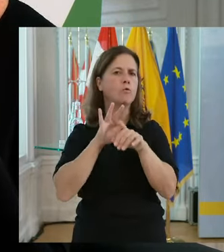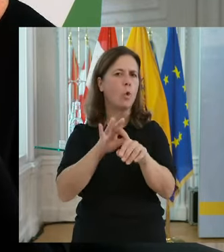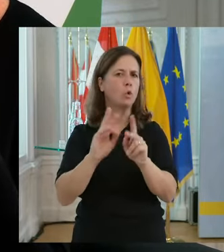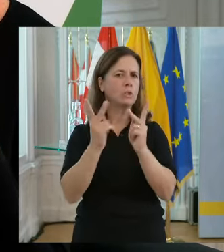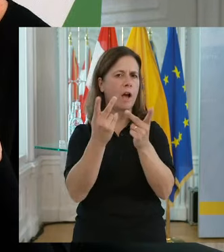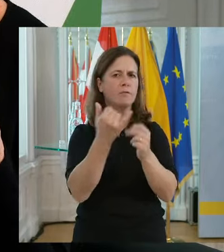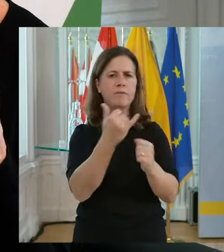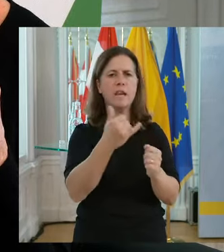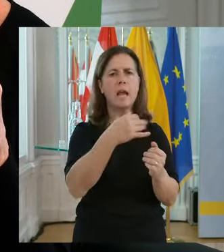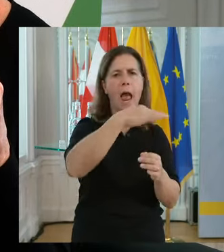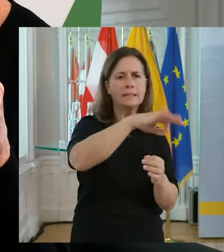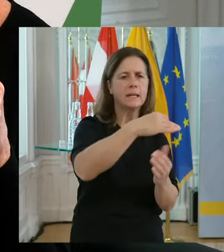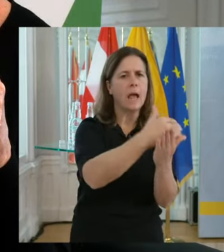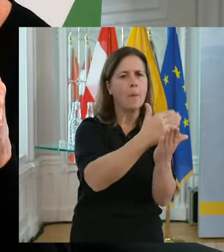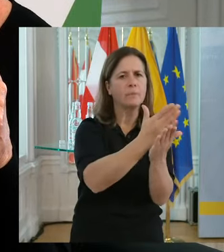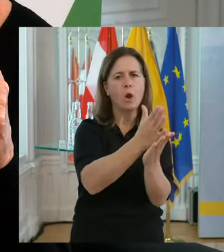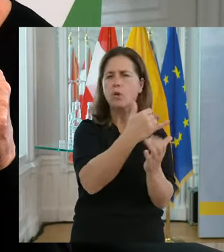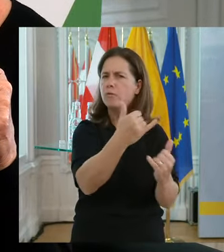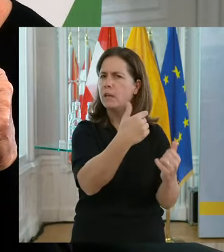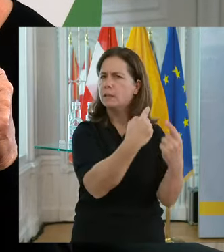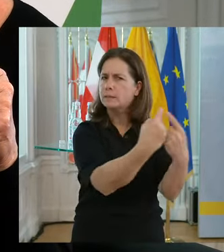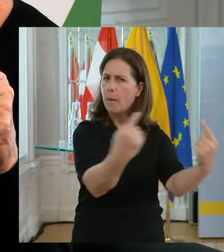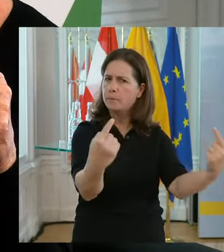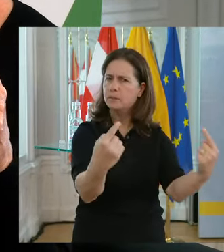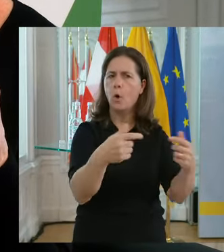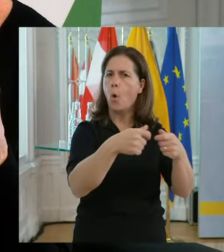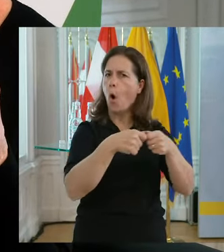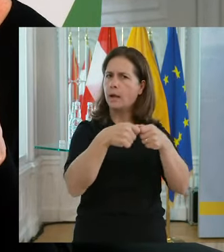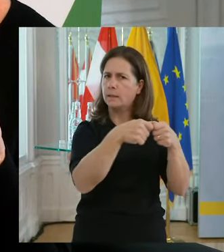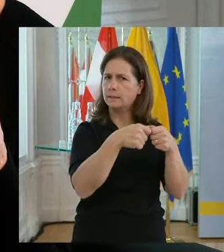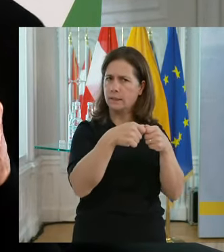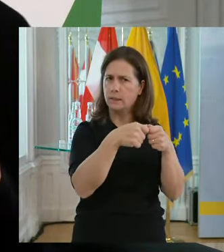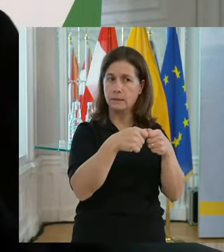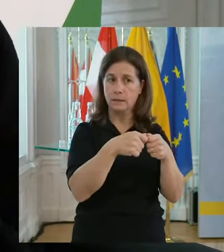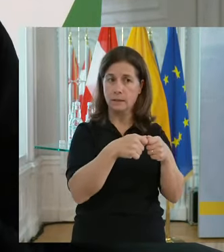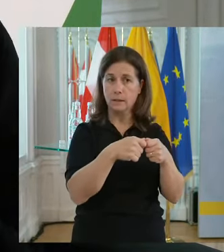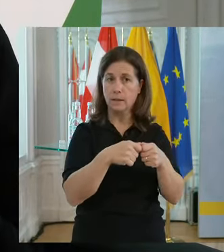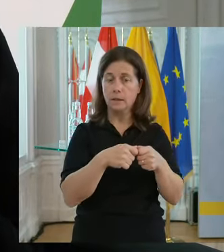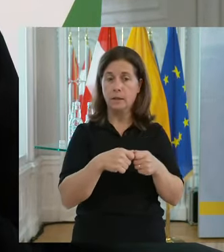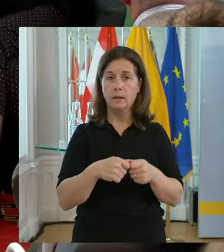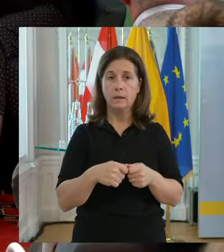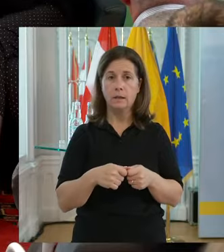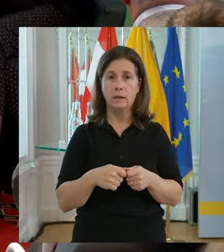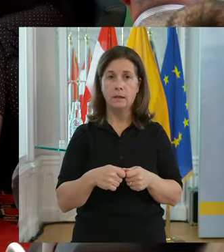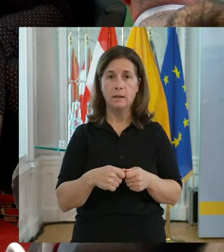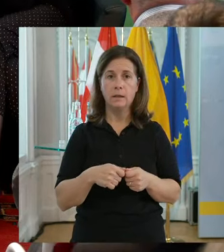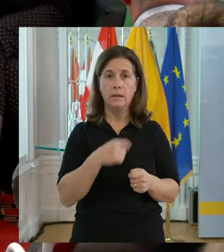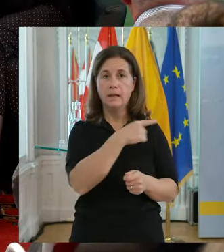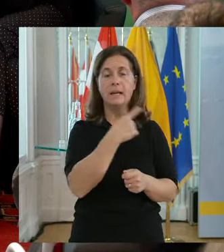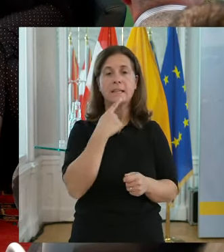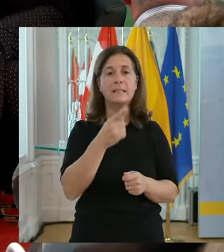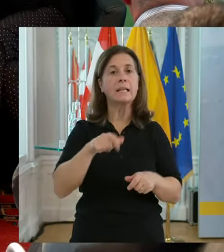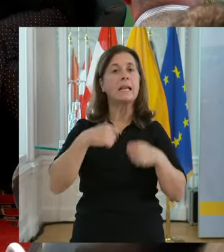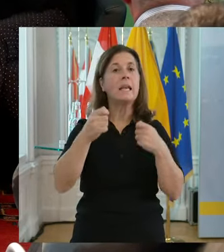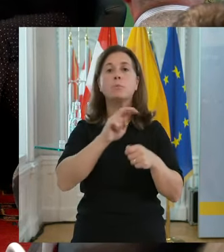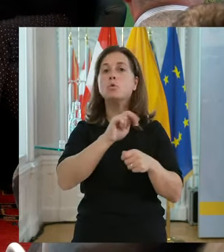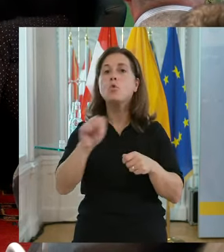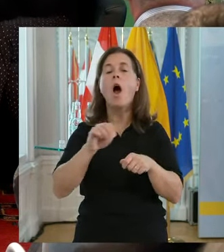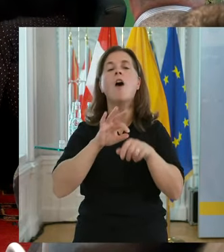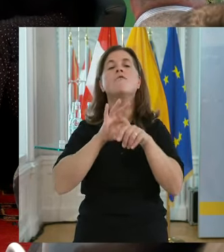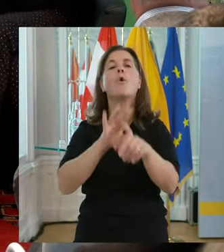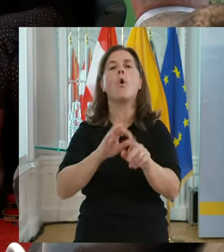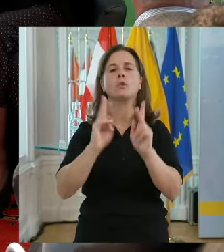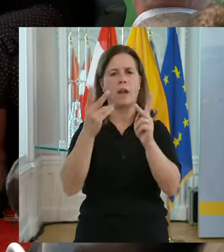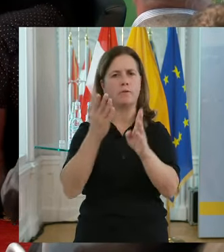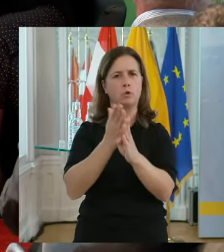den einzelnen Abteilungen gehandhabt wird. Ich kann Ihnen nur... Es gibt nur Führungskräfte. Wir haben gehört, es gibt nur Führungskräfte. Es gibt